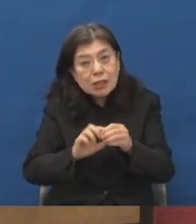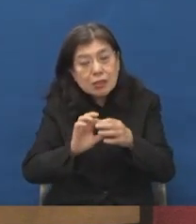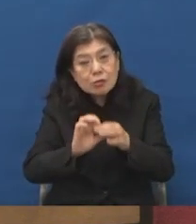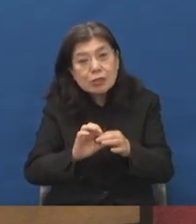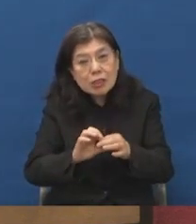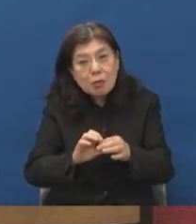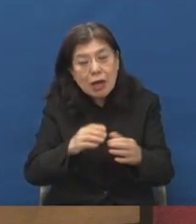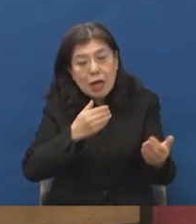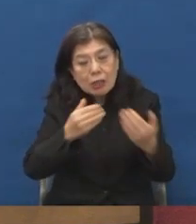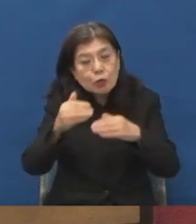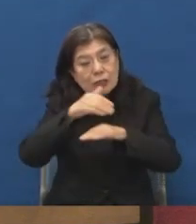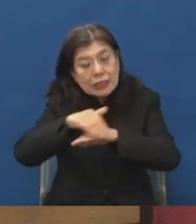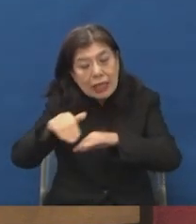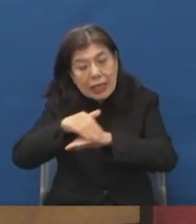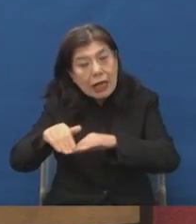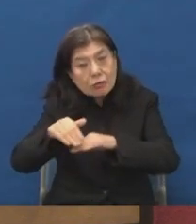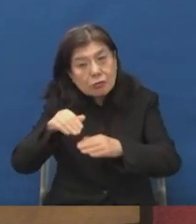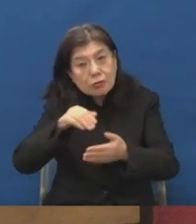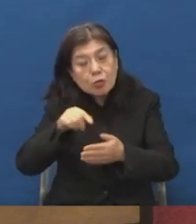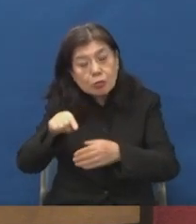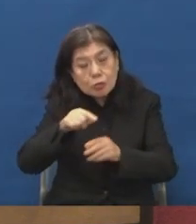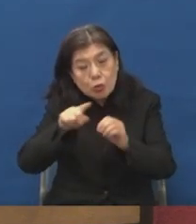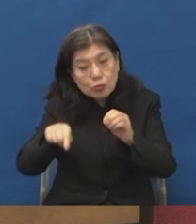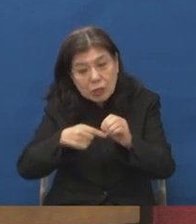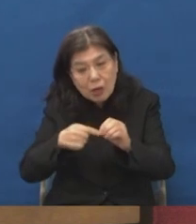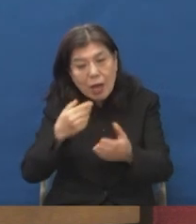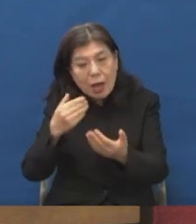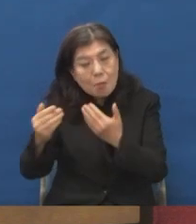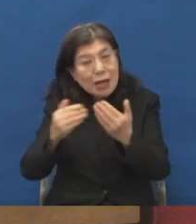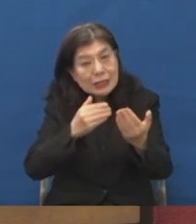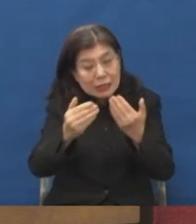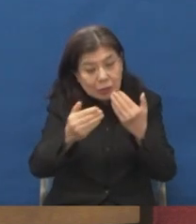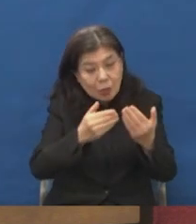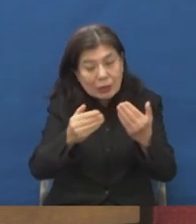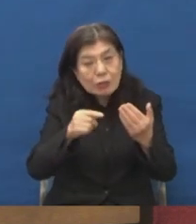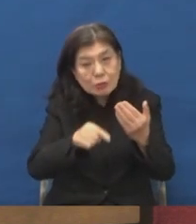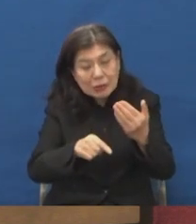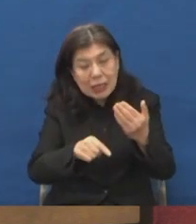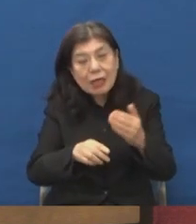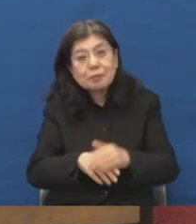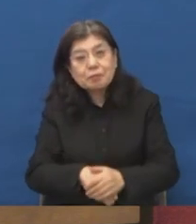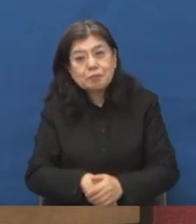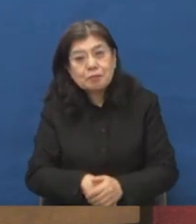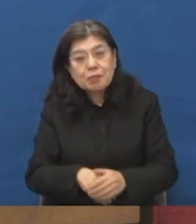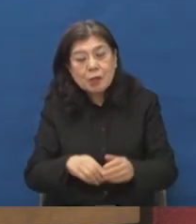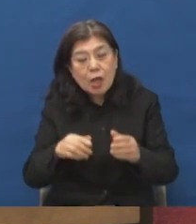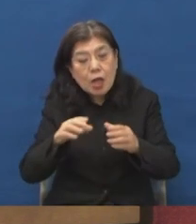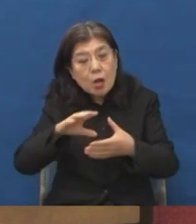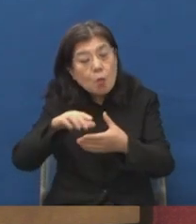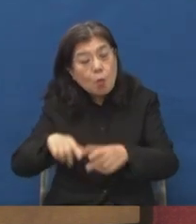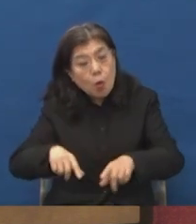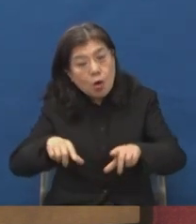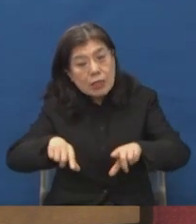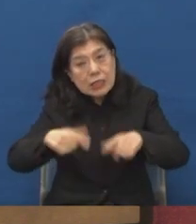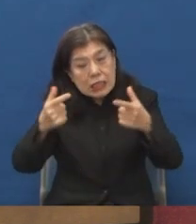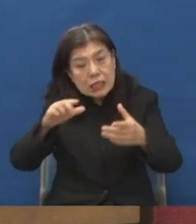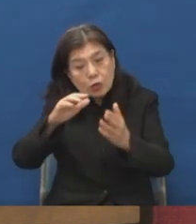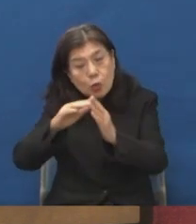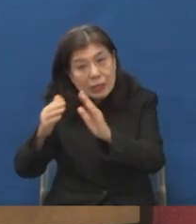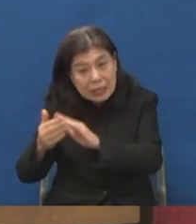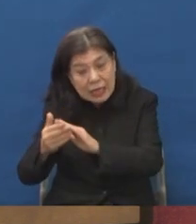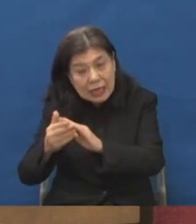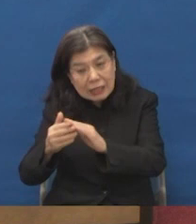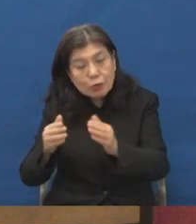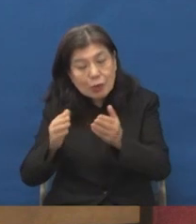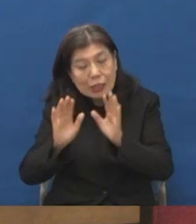都市計画局では、町の匠プラス、京町屋や木造住宅耐震化支援事業や、密集市街地の